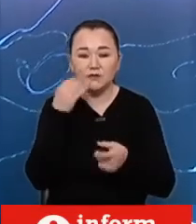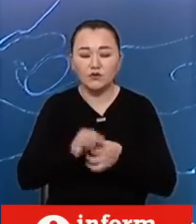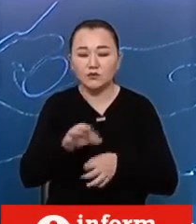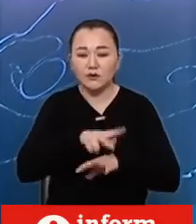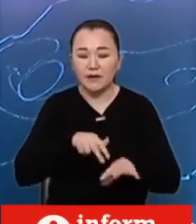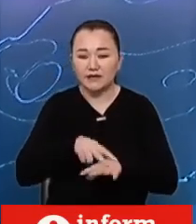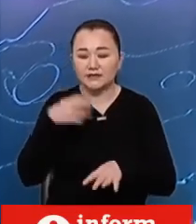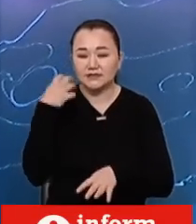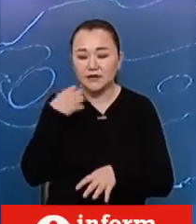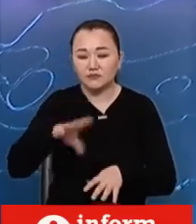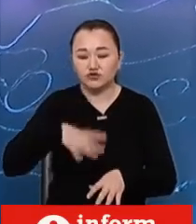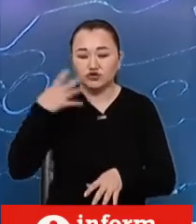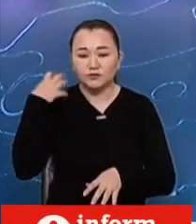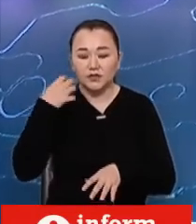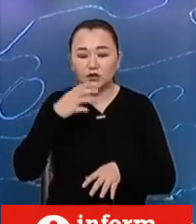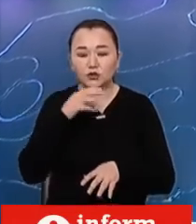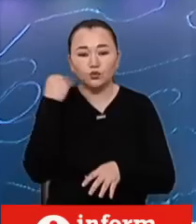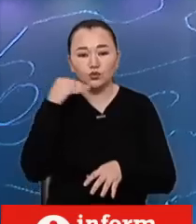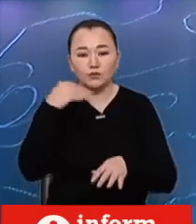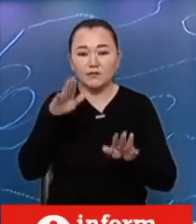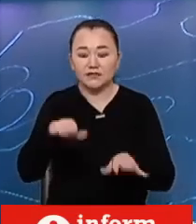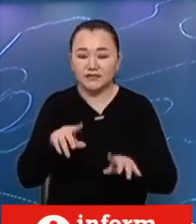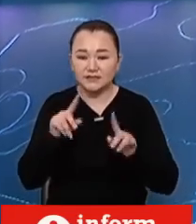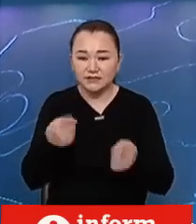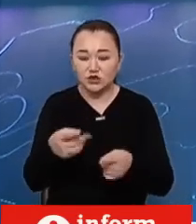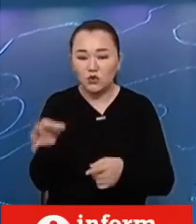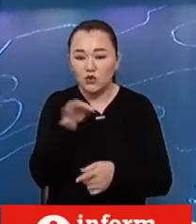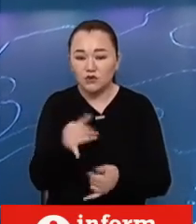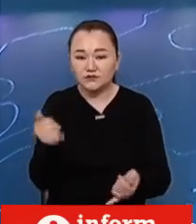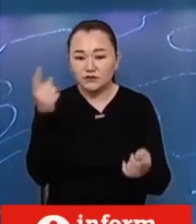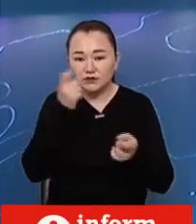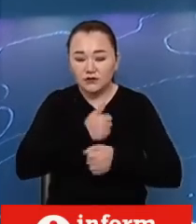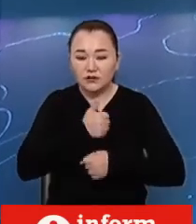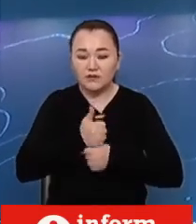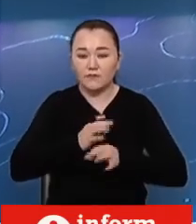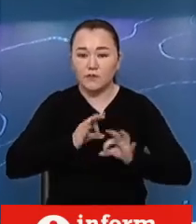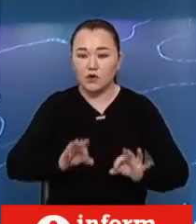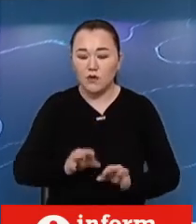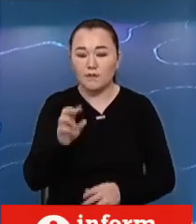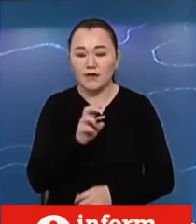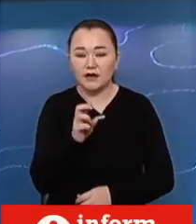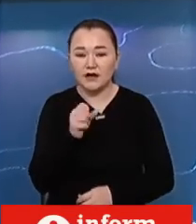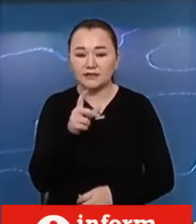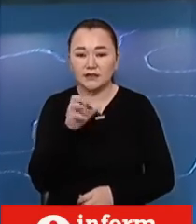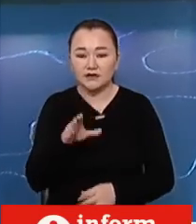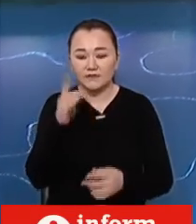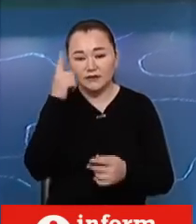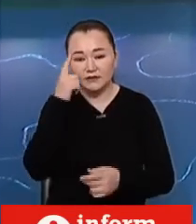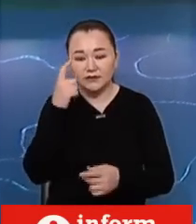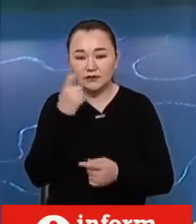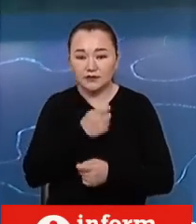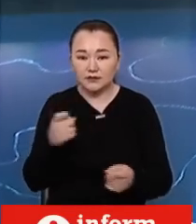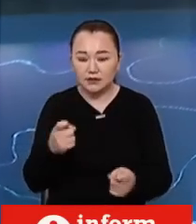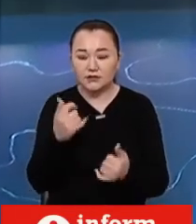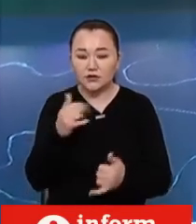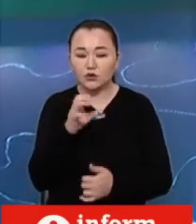полиция департаментінің экс-бастығы Түркияда қолға түскен. Бұл туралы бүгін еліміздің бас прокуроры Берік Асылов мәлімдеді.